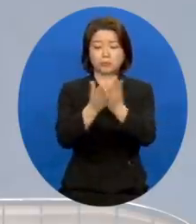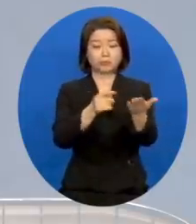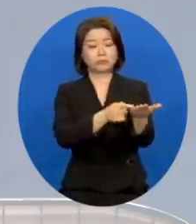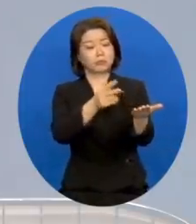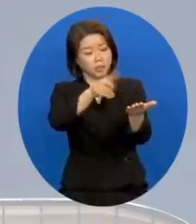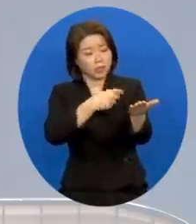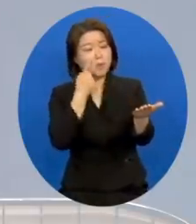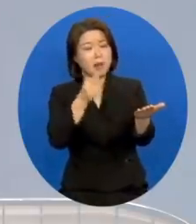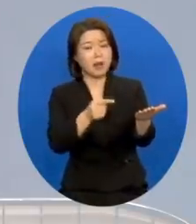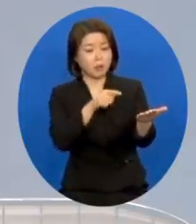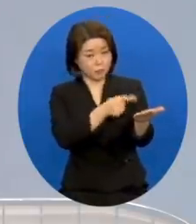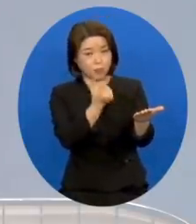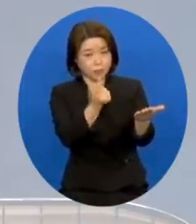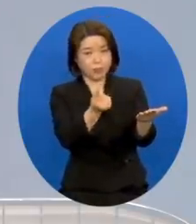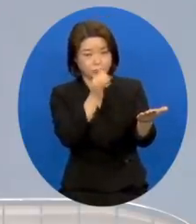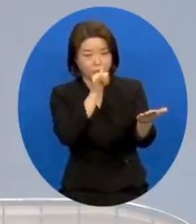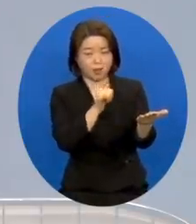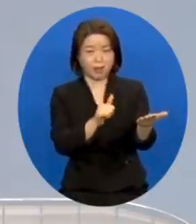않습니까